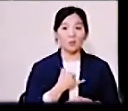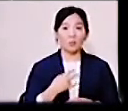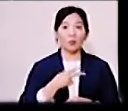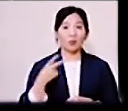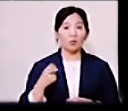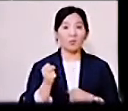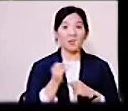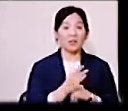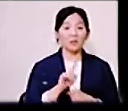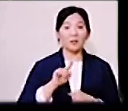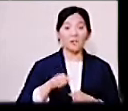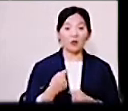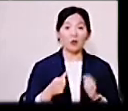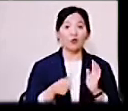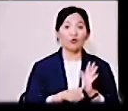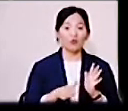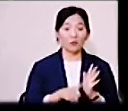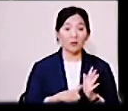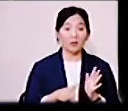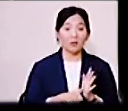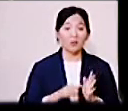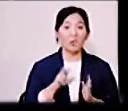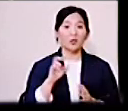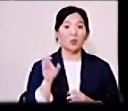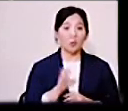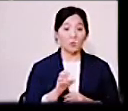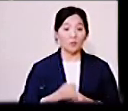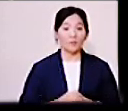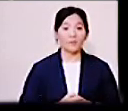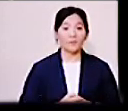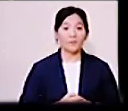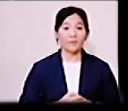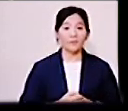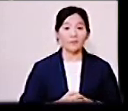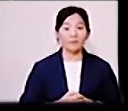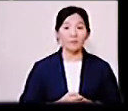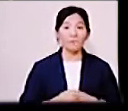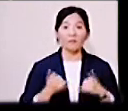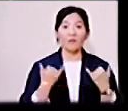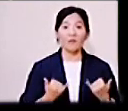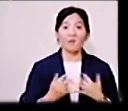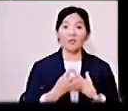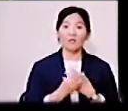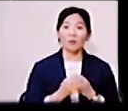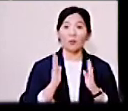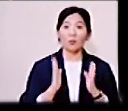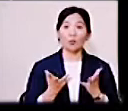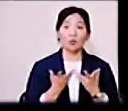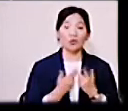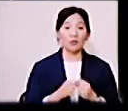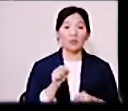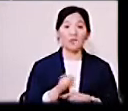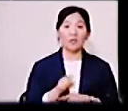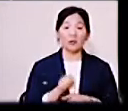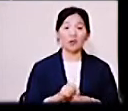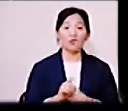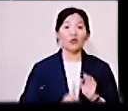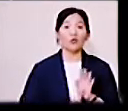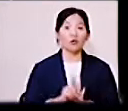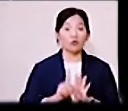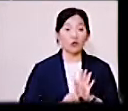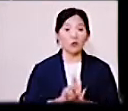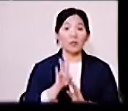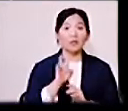получилось 15,6 секунд. Сегодня мы с вами будем решать задачи